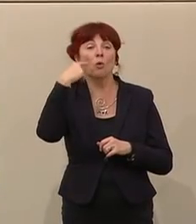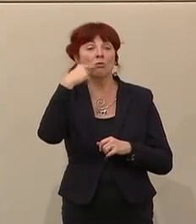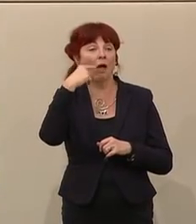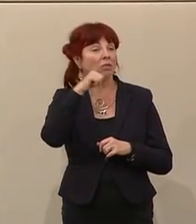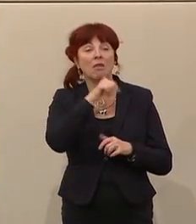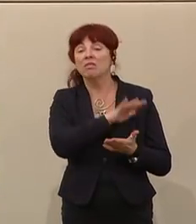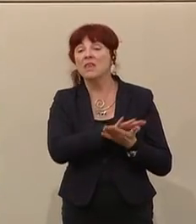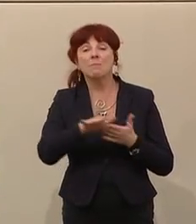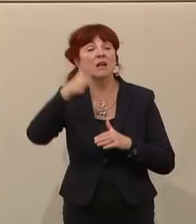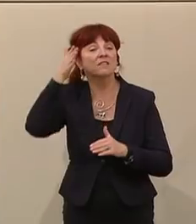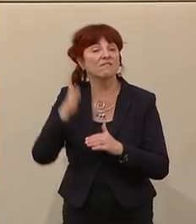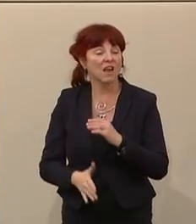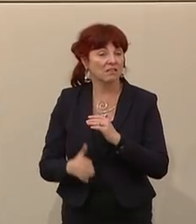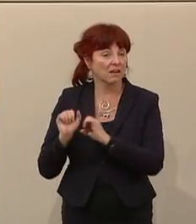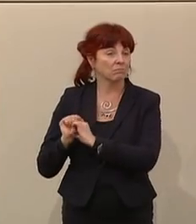Offenkundig,